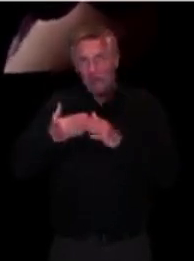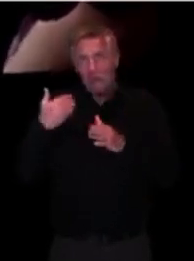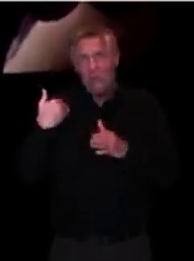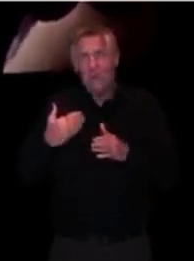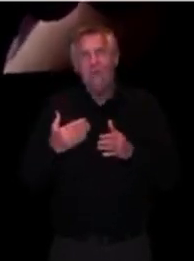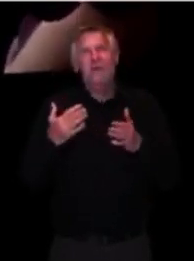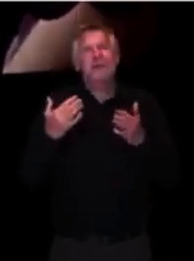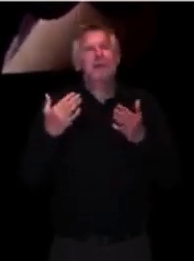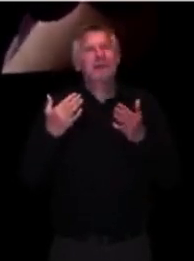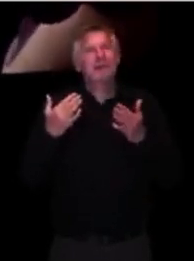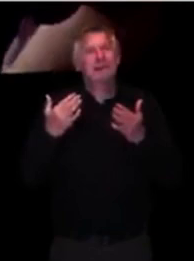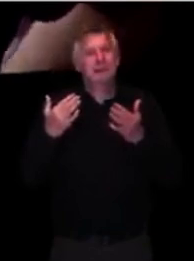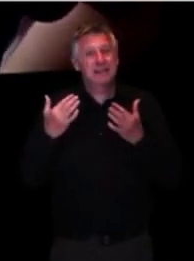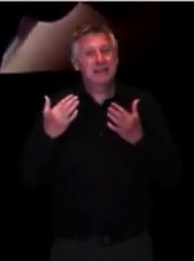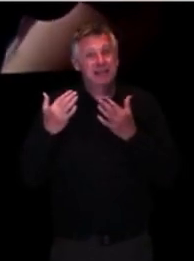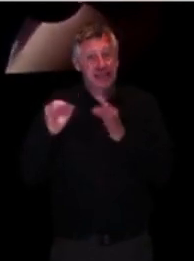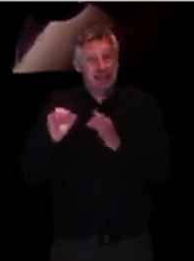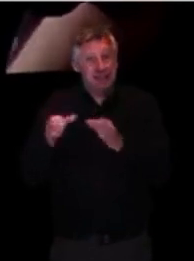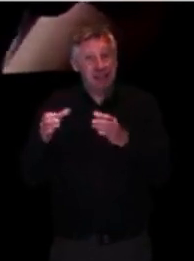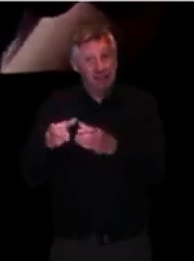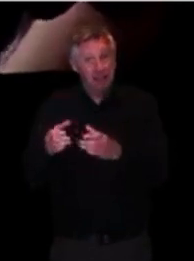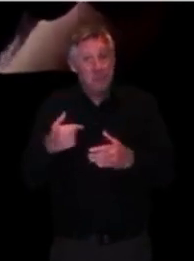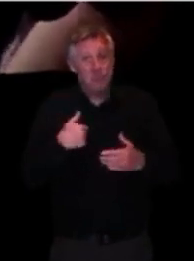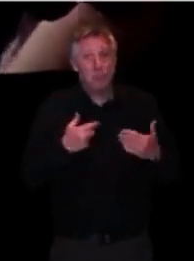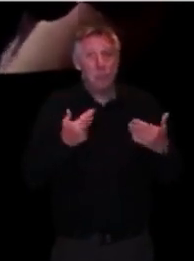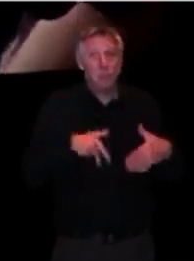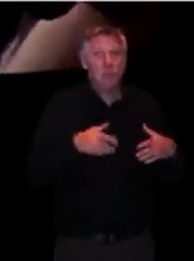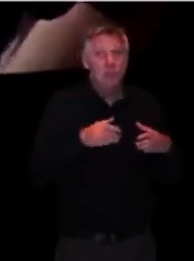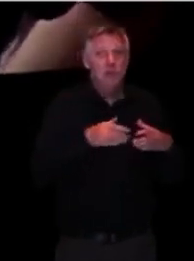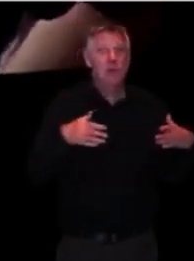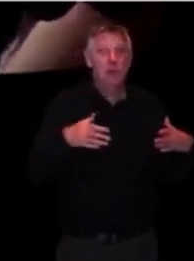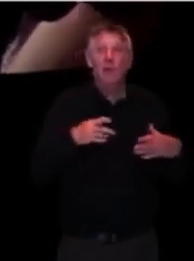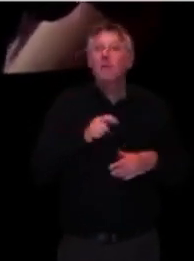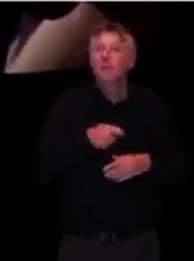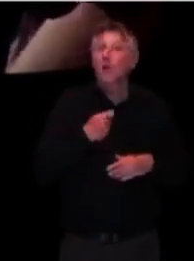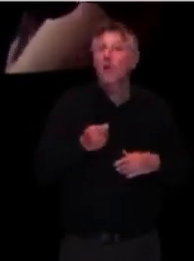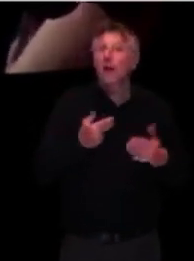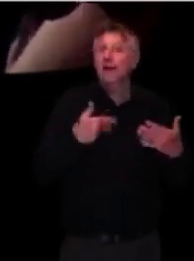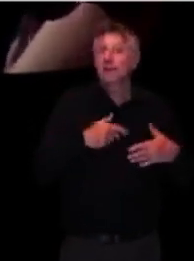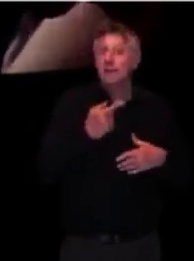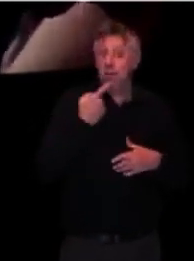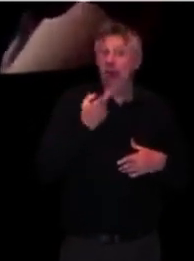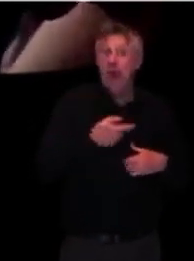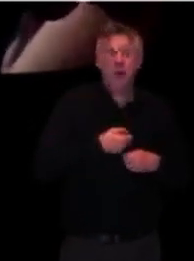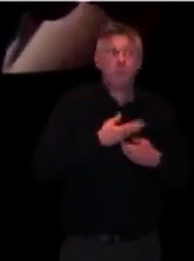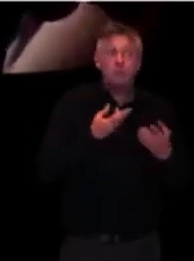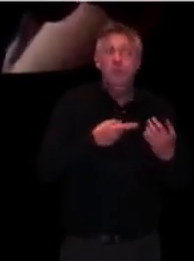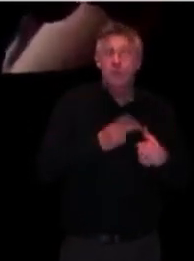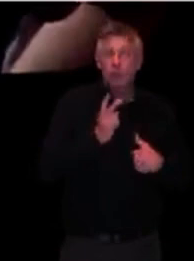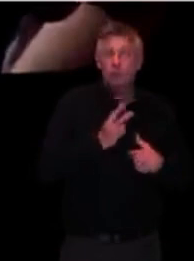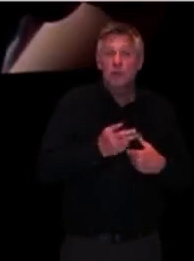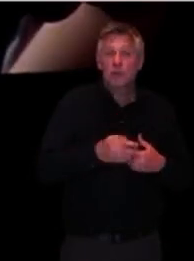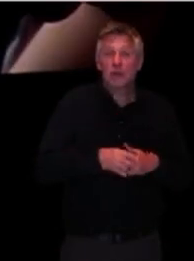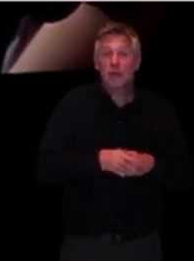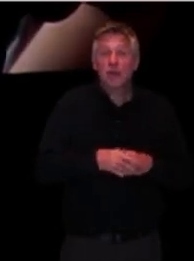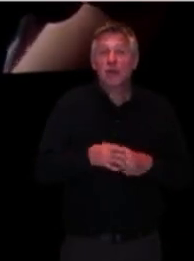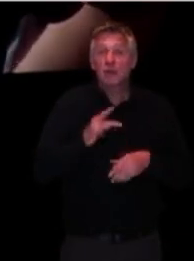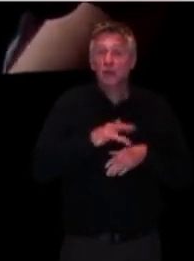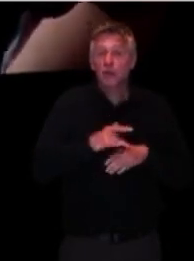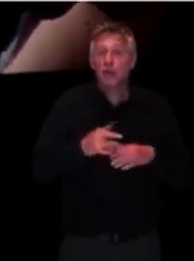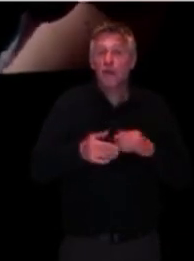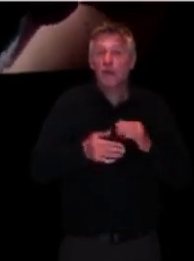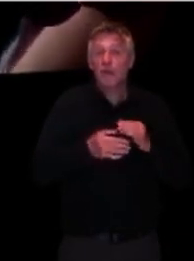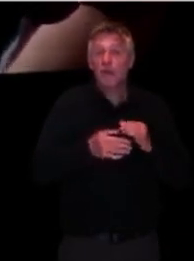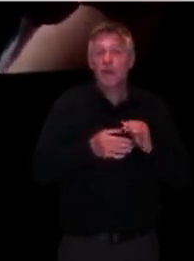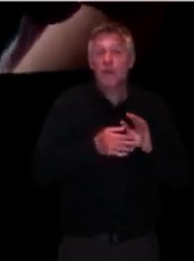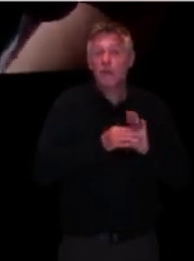18 et donc pas tout à fait anormal que nous parlions un tout petit peu plus que nous avons exercé des fonctions de majorité qui est